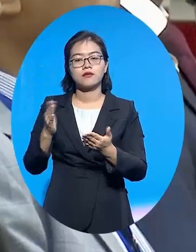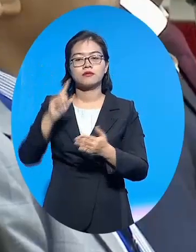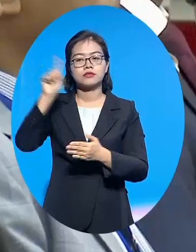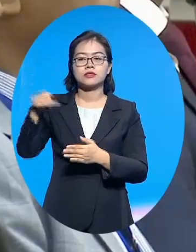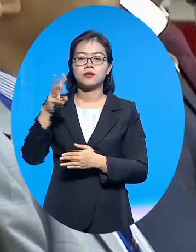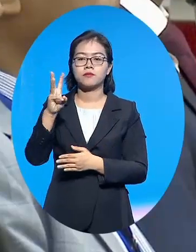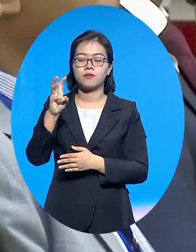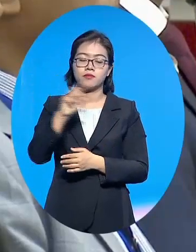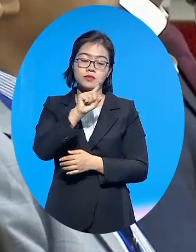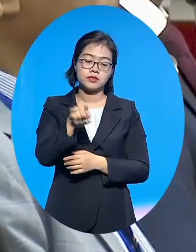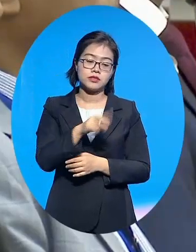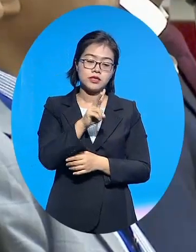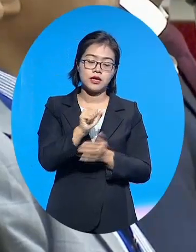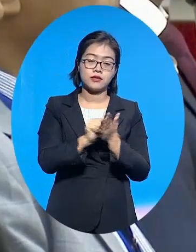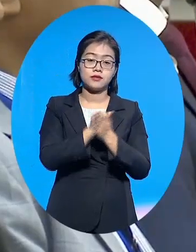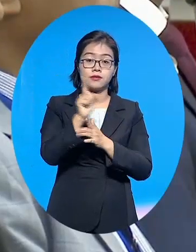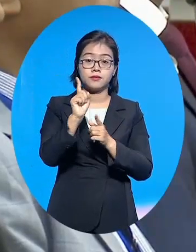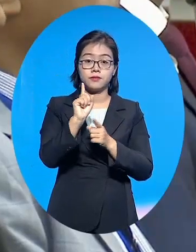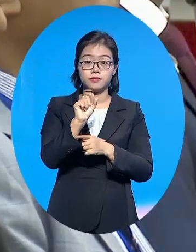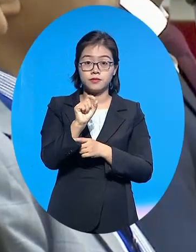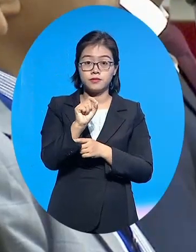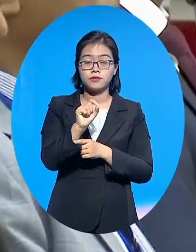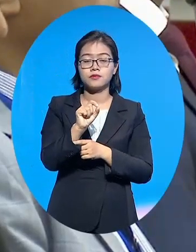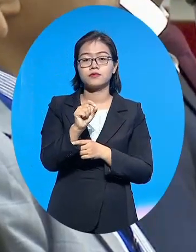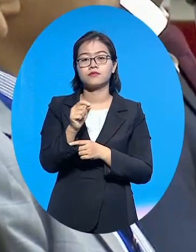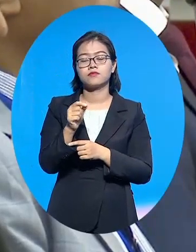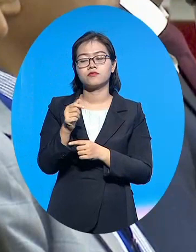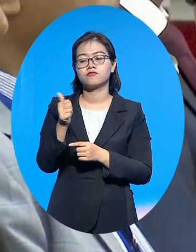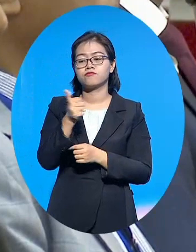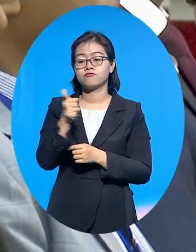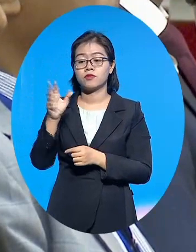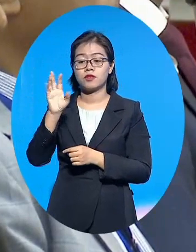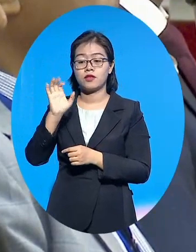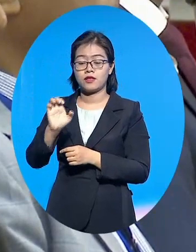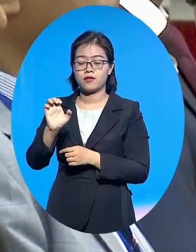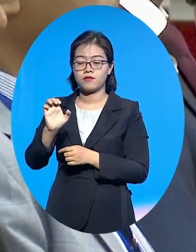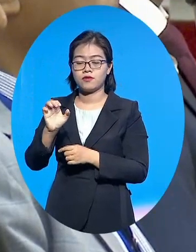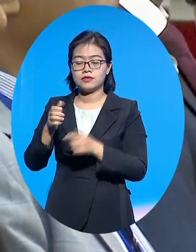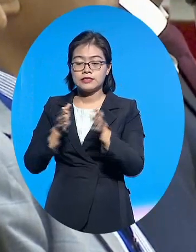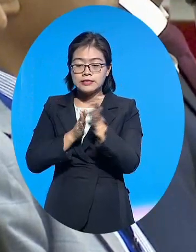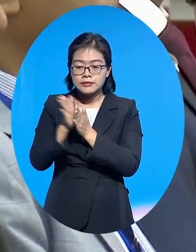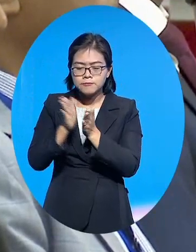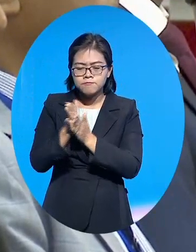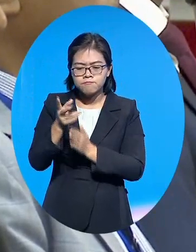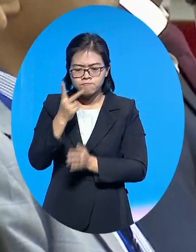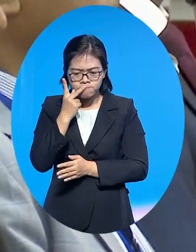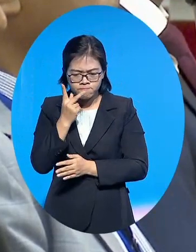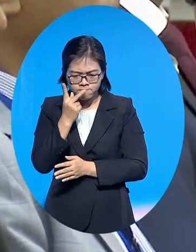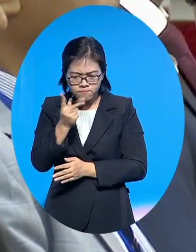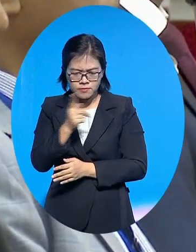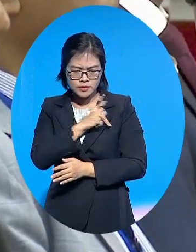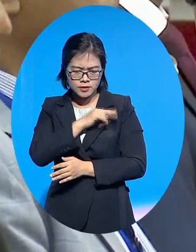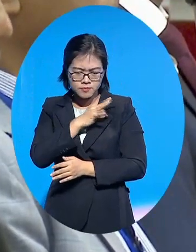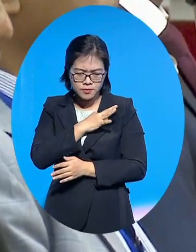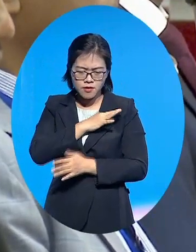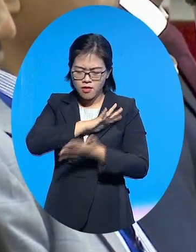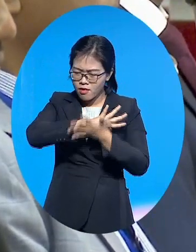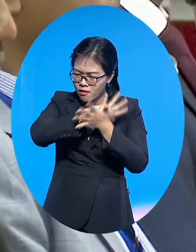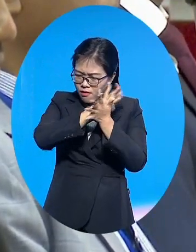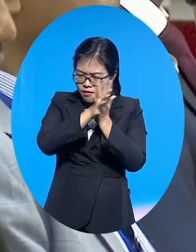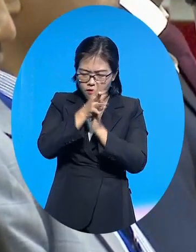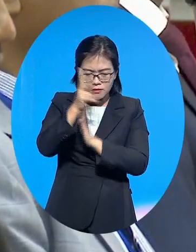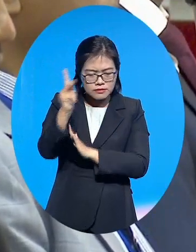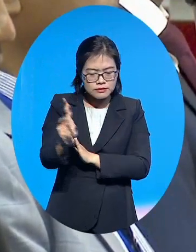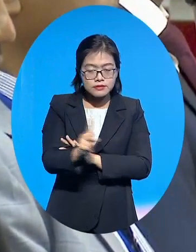kể từ ngày 2 tháng 10 và lực lượng ethiopia sẽ kiểm soát hoàn toàn tất cả các cơ sở liên bang hệ thống Lắp đặt và cơ sở